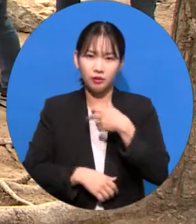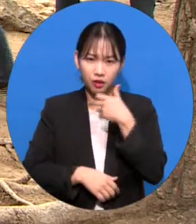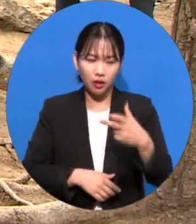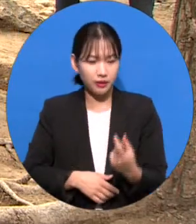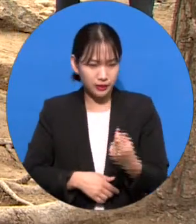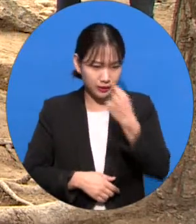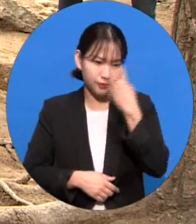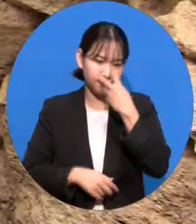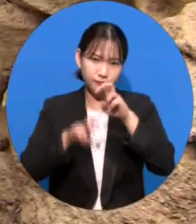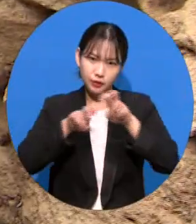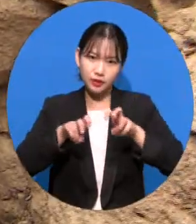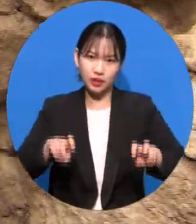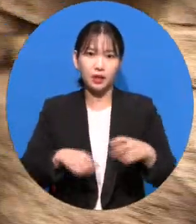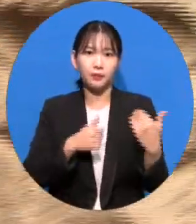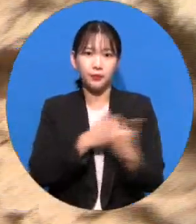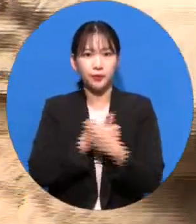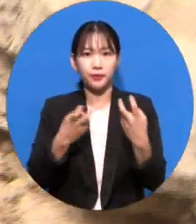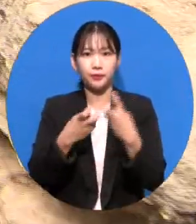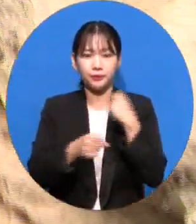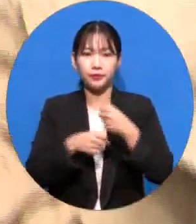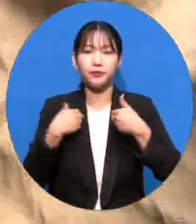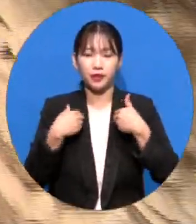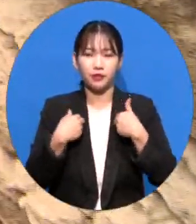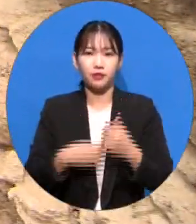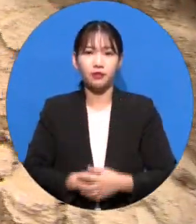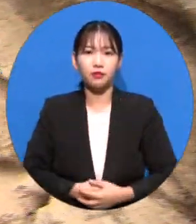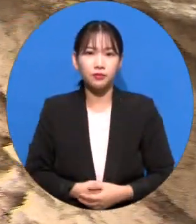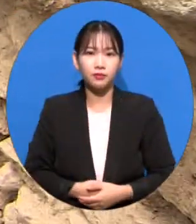조사와 보존 대책 수립이 절실해지고 있습니다. MBC 뉴스 김윤입니다.